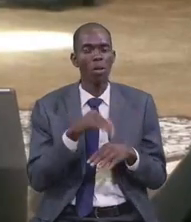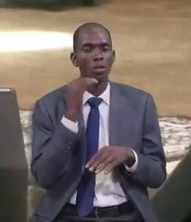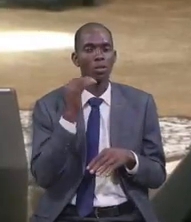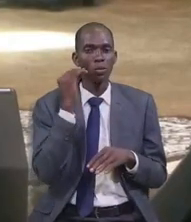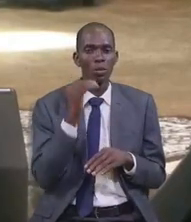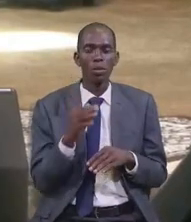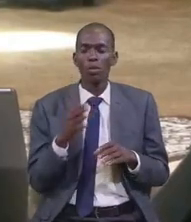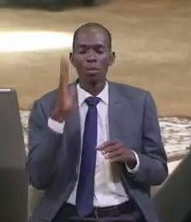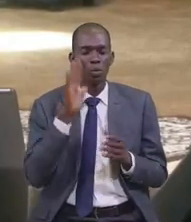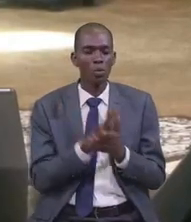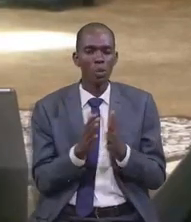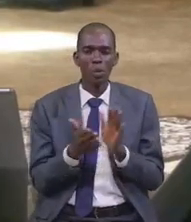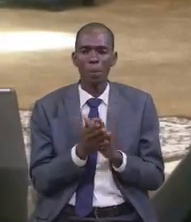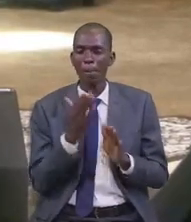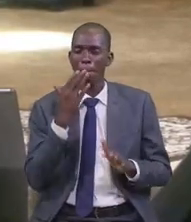à leur femme à la maison.